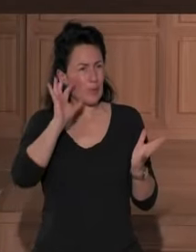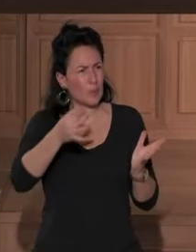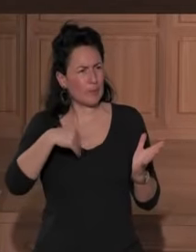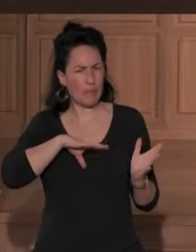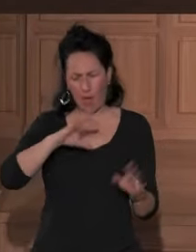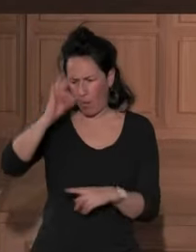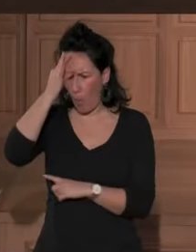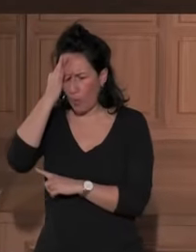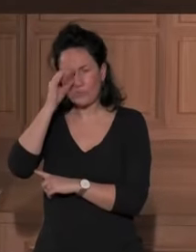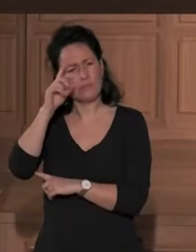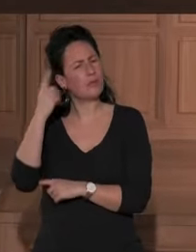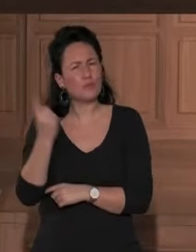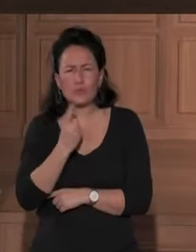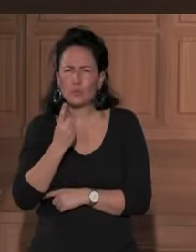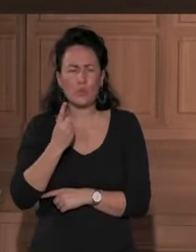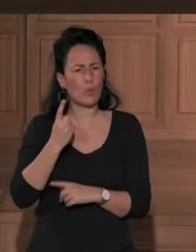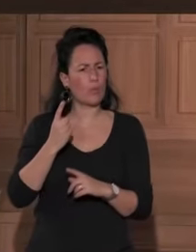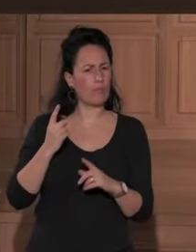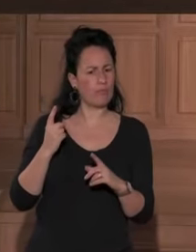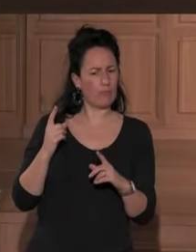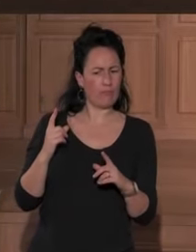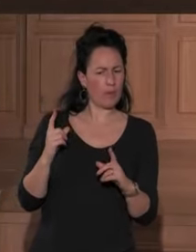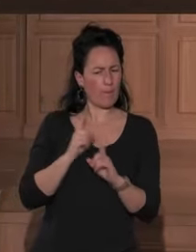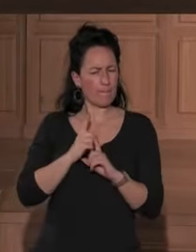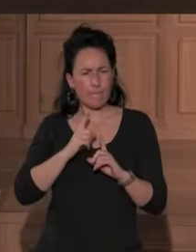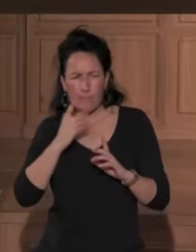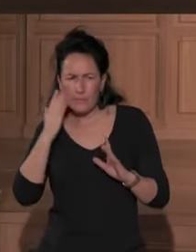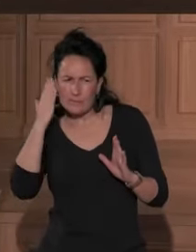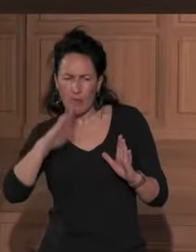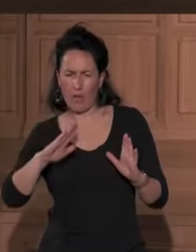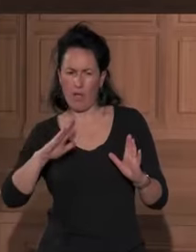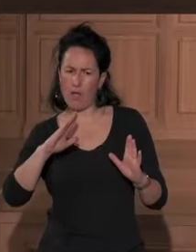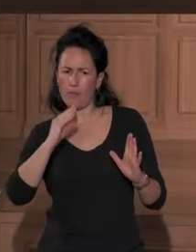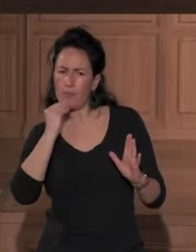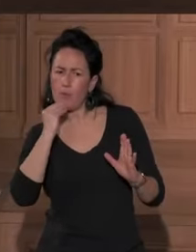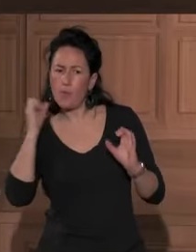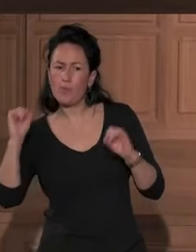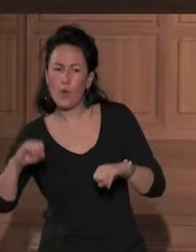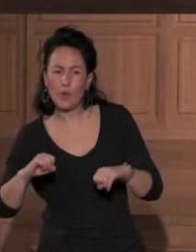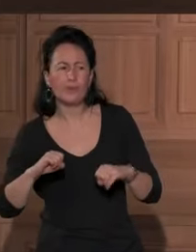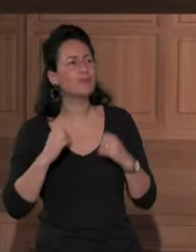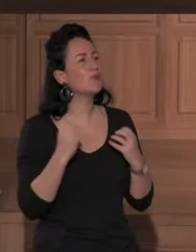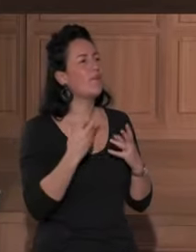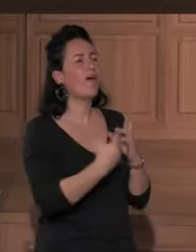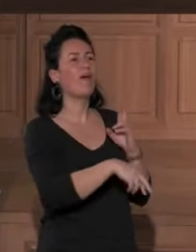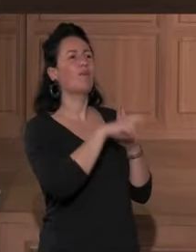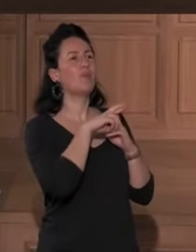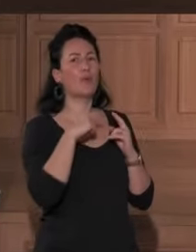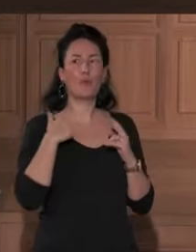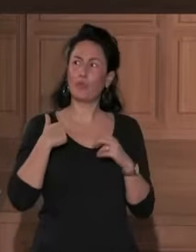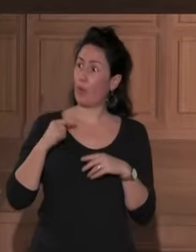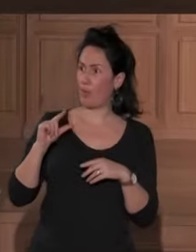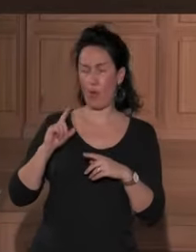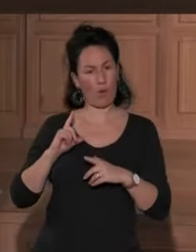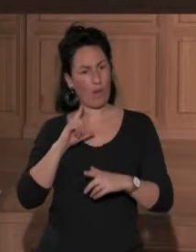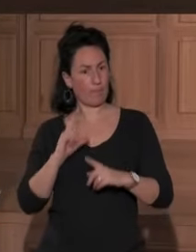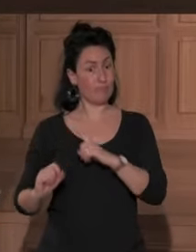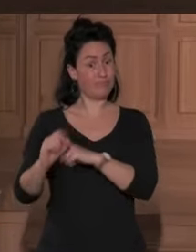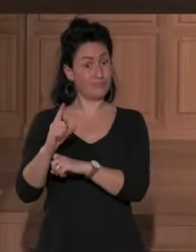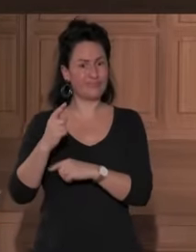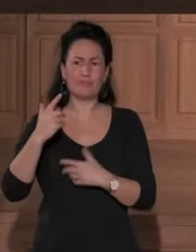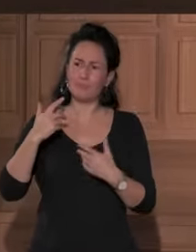mais des risques mesurés. Ce qu'on nous a dit une fois, on nous a dit en fait, vous êtes hors normes parce que vous prenez des risques mesurés. Alors peut-être qu'on ne les mesure pas à la base et qu'ils sont mesurés